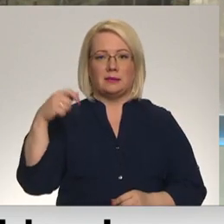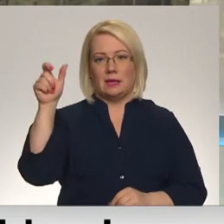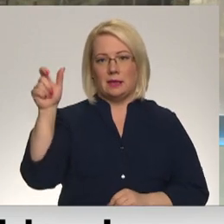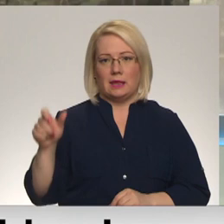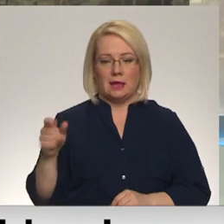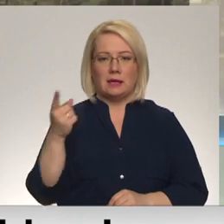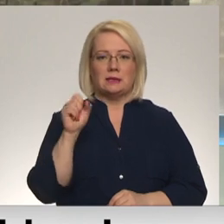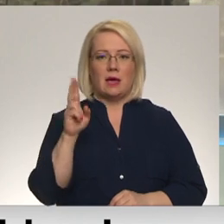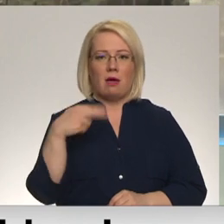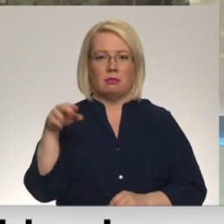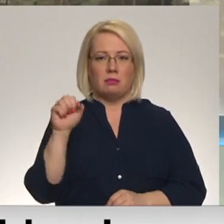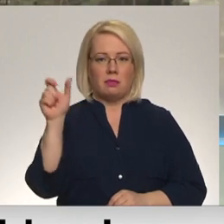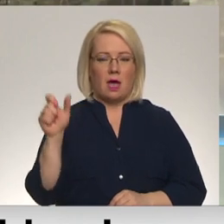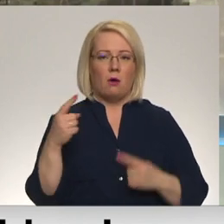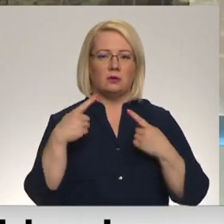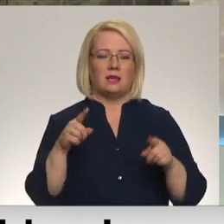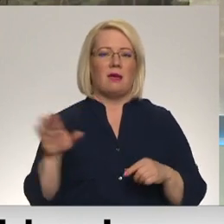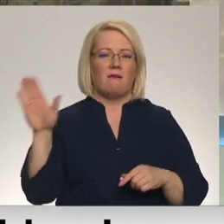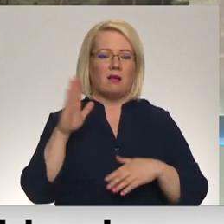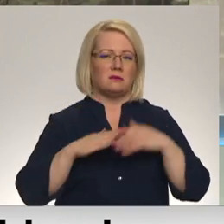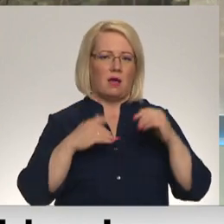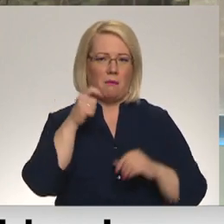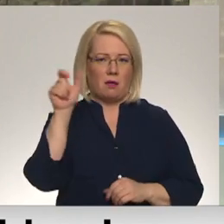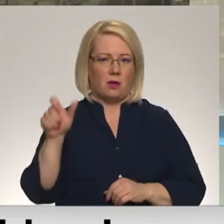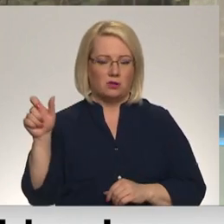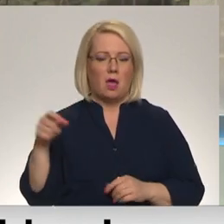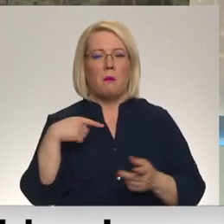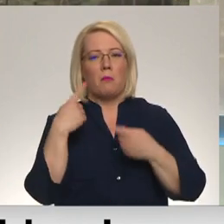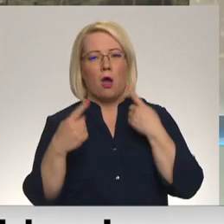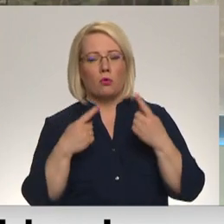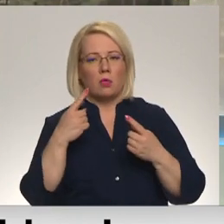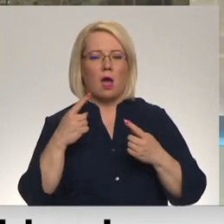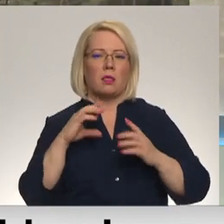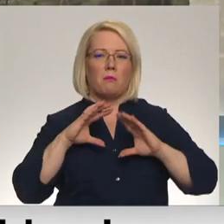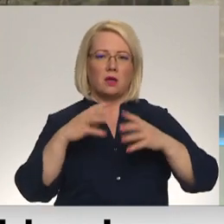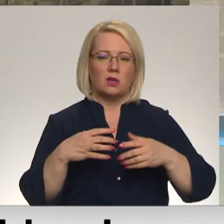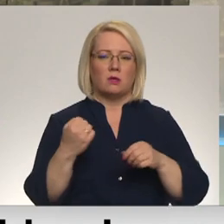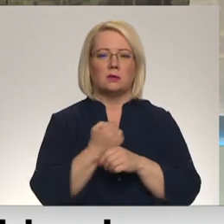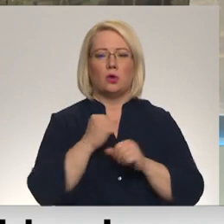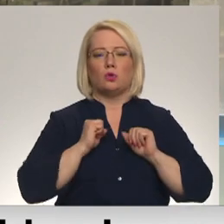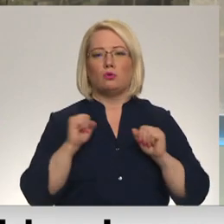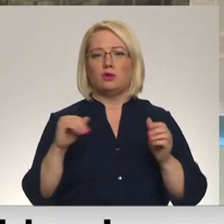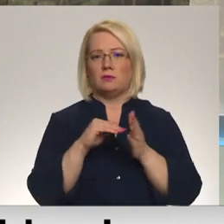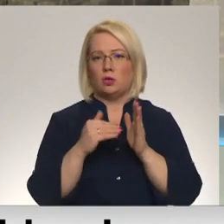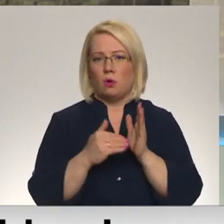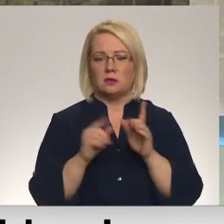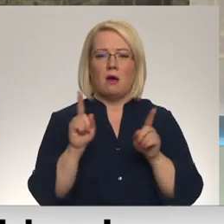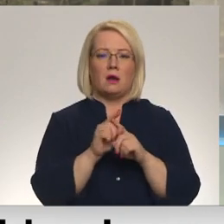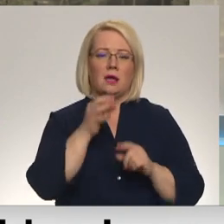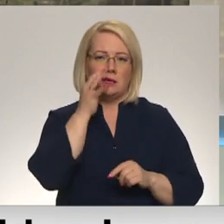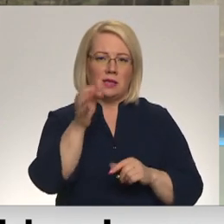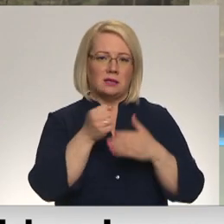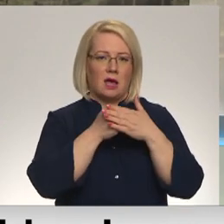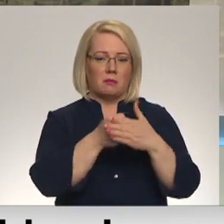Maju Sandu un citām amatpersonām, pārrunāta gan aktuālā ģeopolitiskā, gan drošības situācija, kā arī pausts